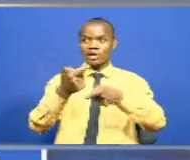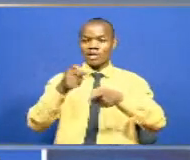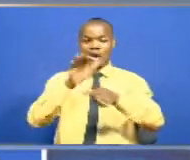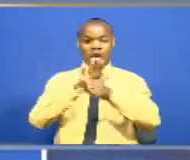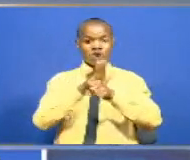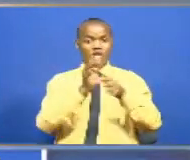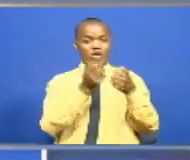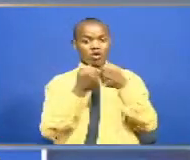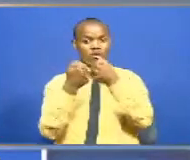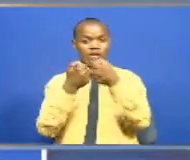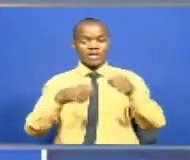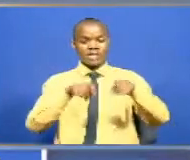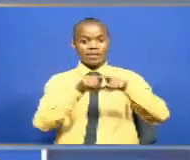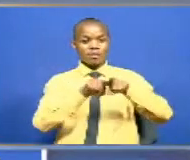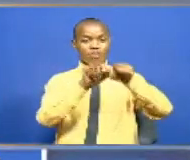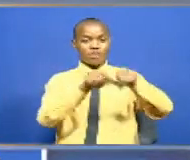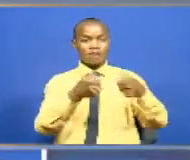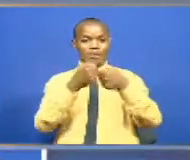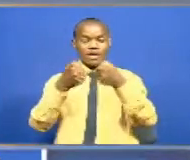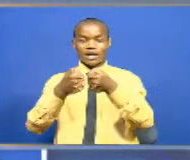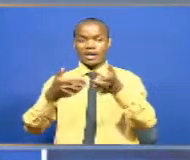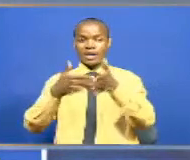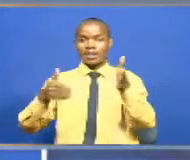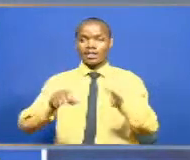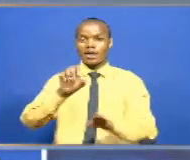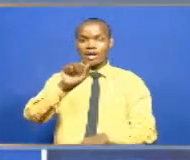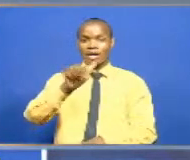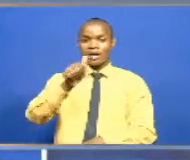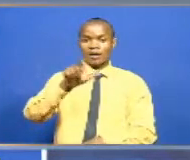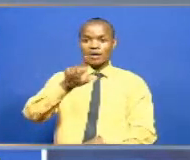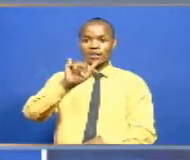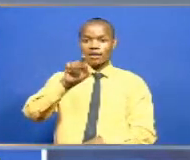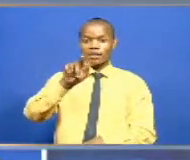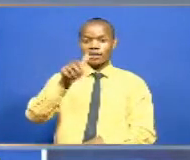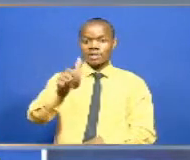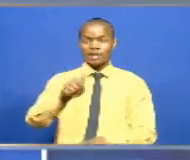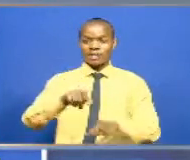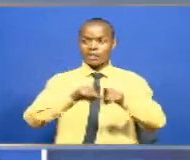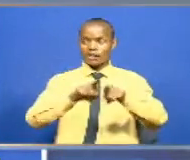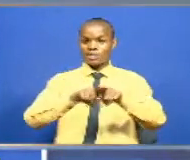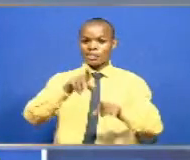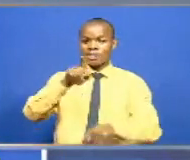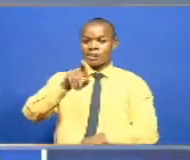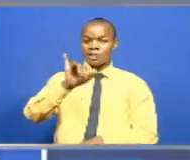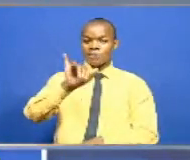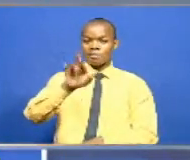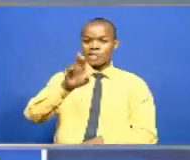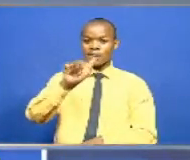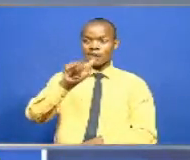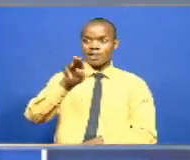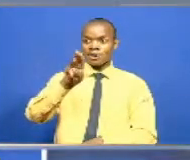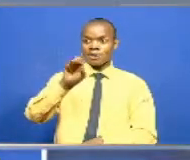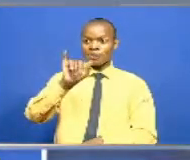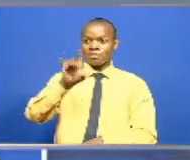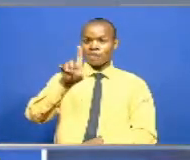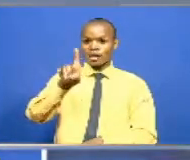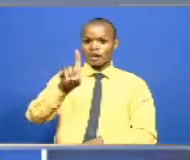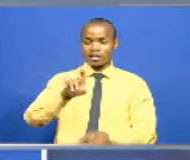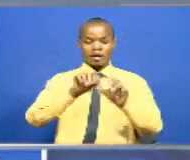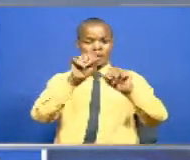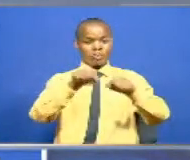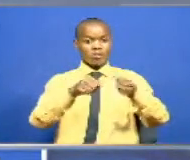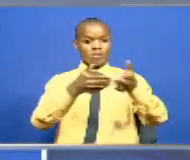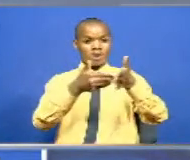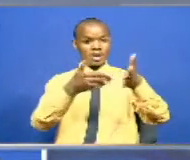mashindanoni, watachuana na Salitas ya Burkina Faso, huku Pyramid iliyofuzu finali ya mwaka jana